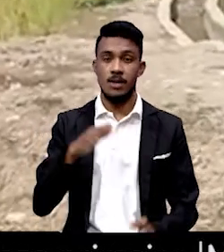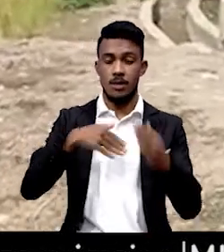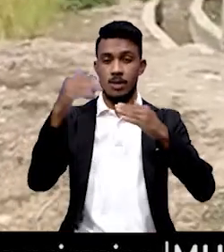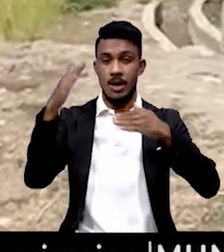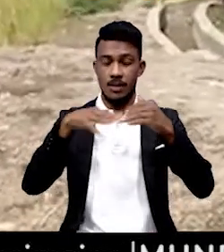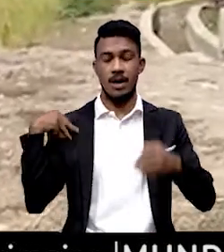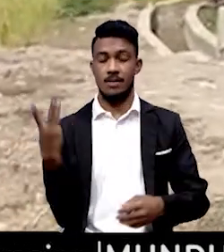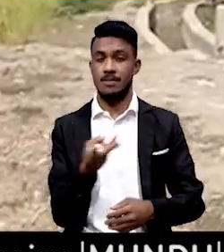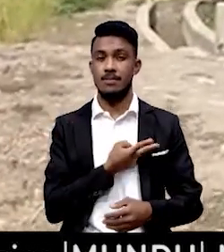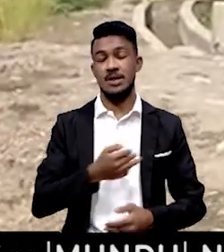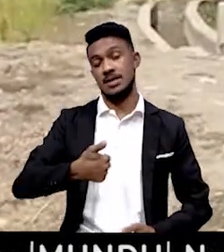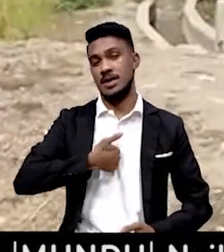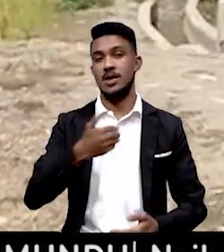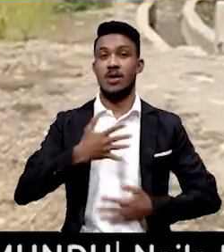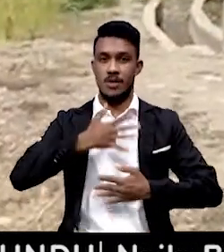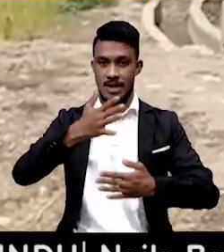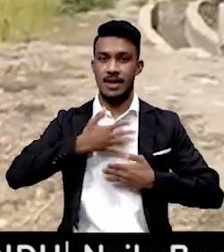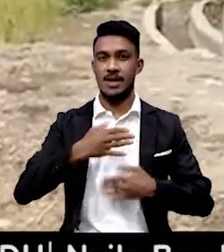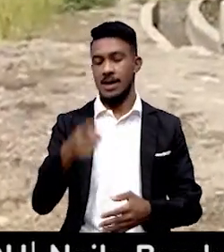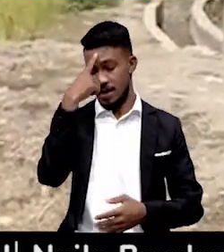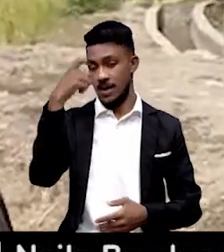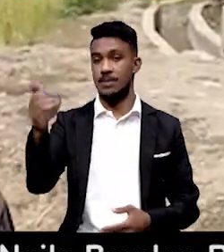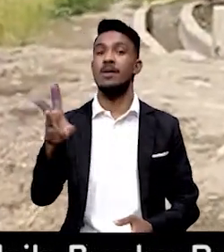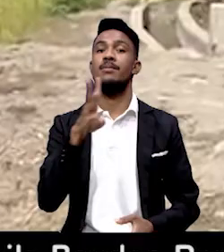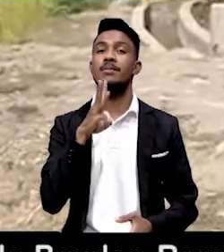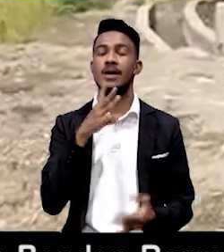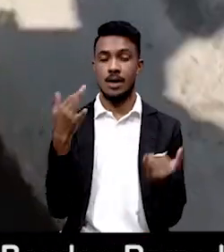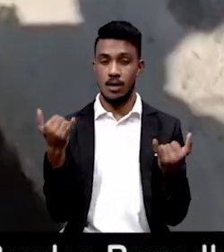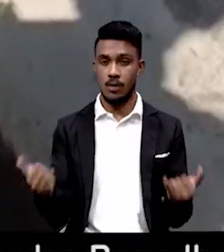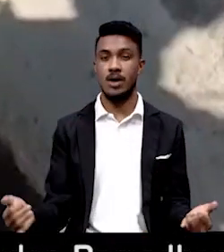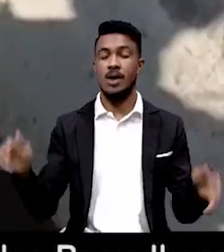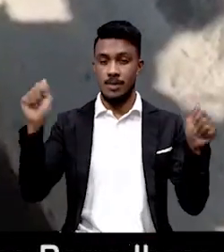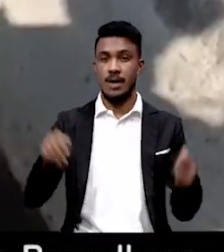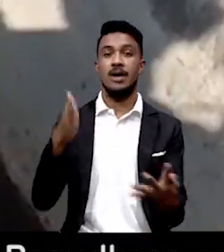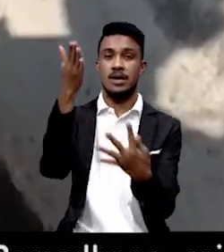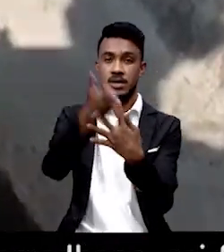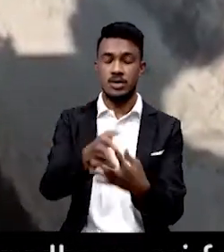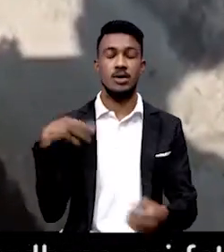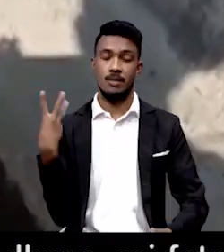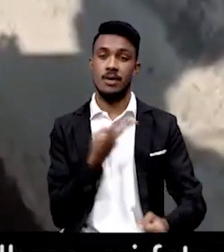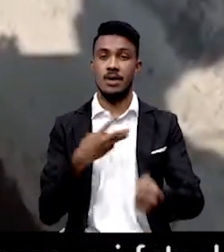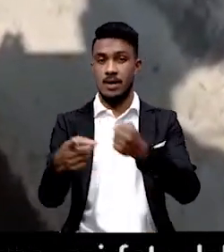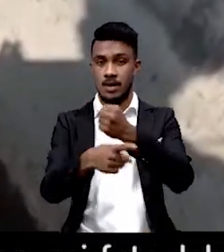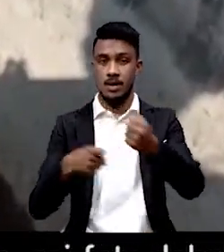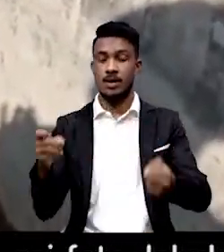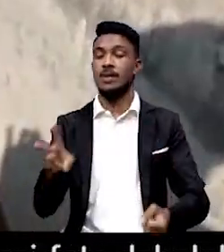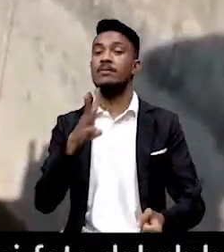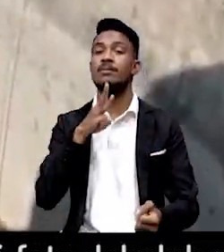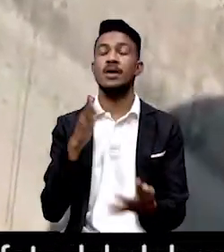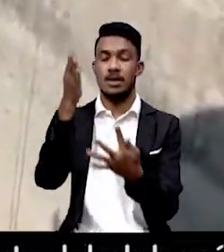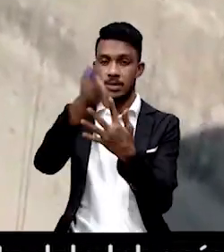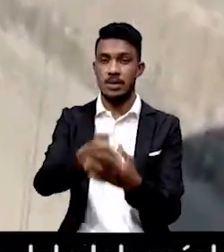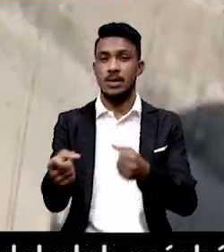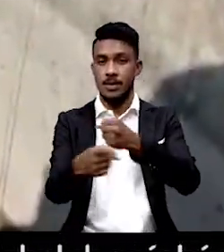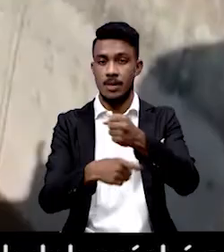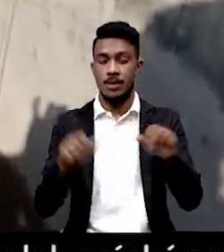konten. Tamba be uhin loron bele tama ba aminya na pasana. Dadong ne be tama ona ba natar laran